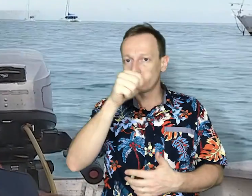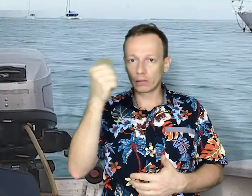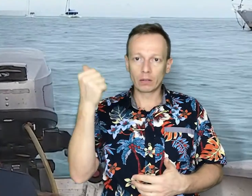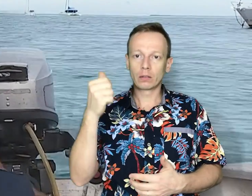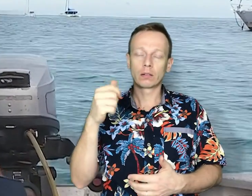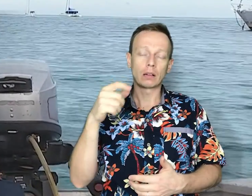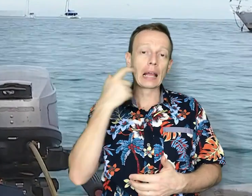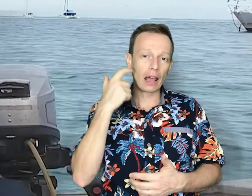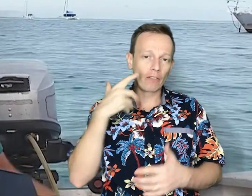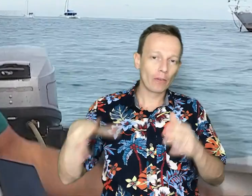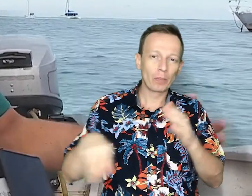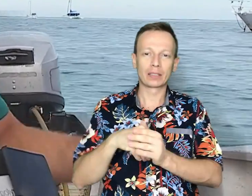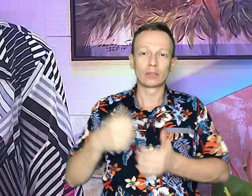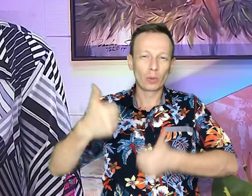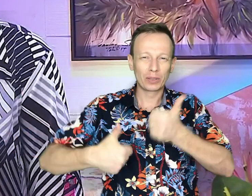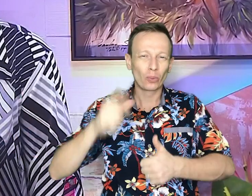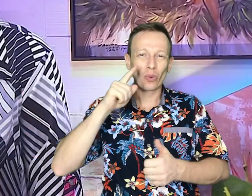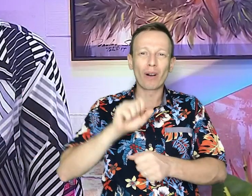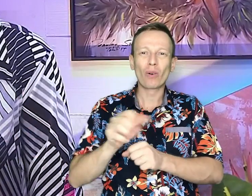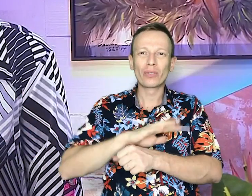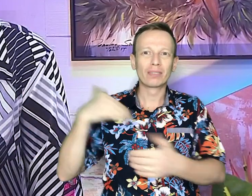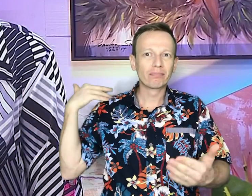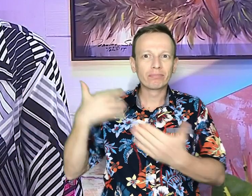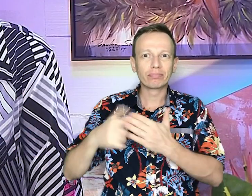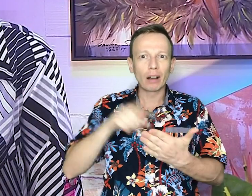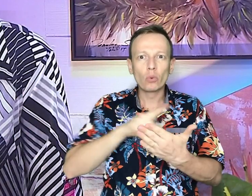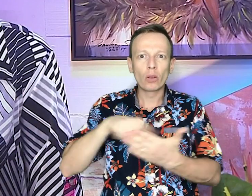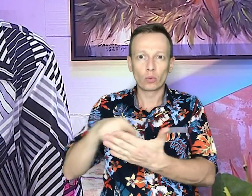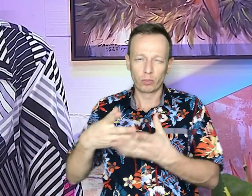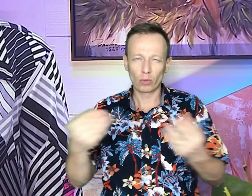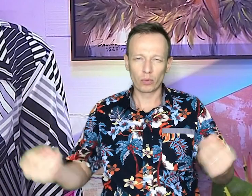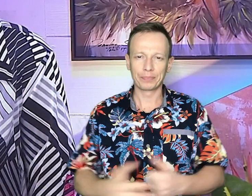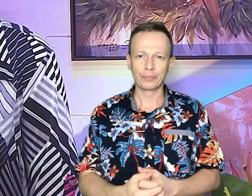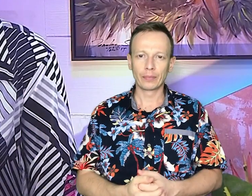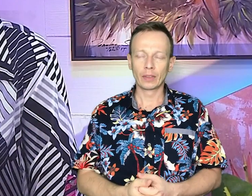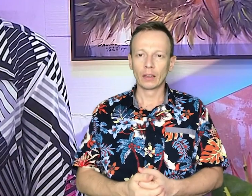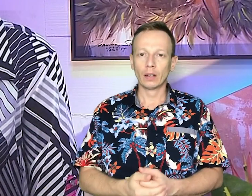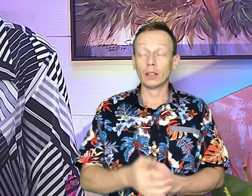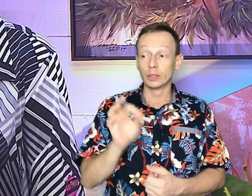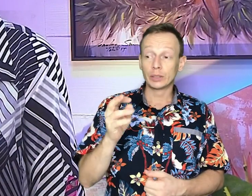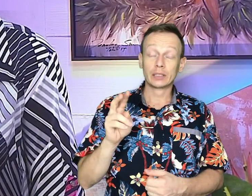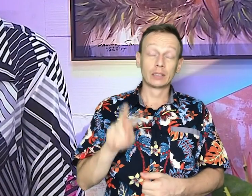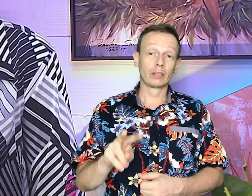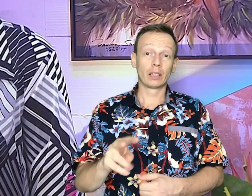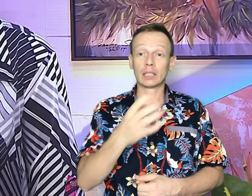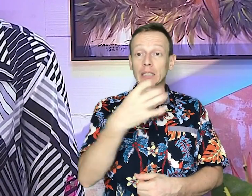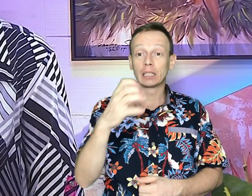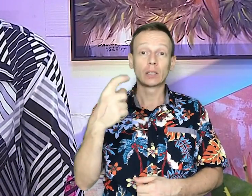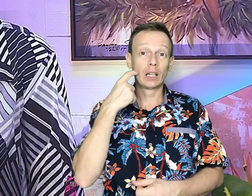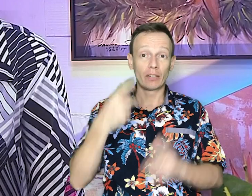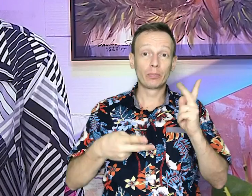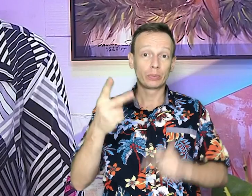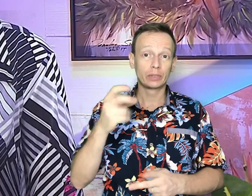compétitions qui ont été annulées. Oui, et plus de 500 élèves de Tahiti et des îles ont participé à